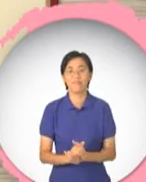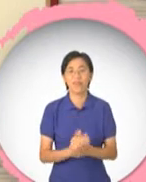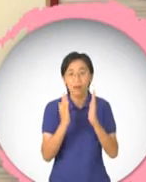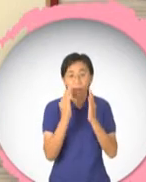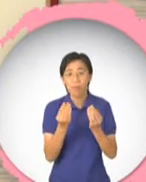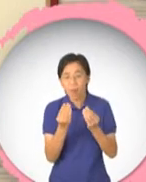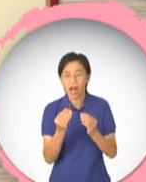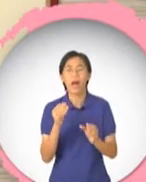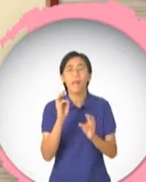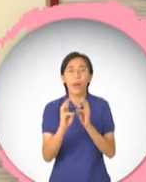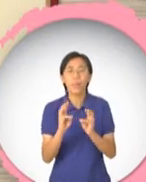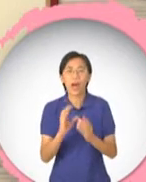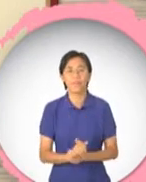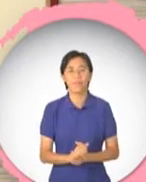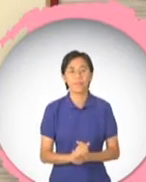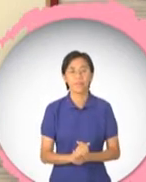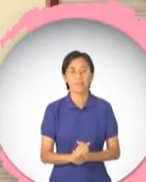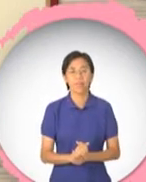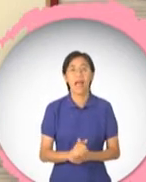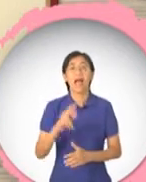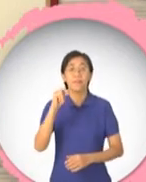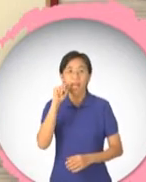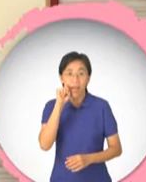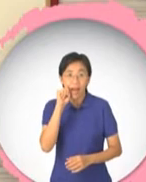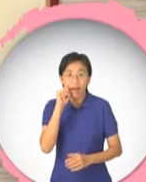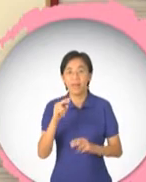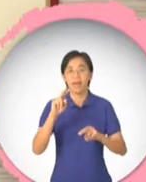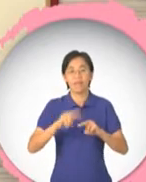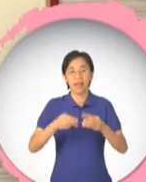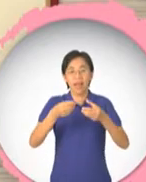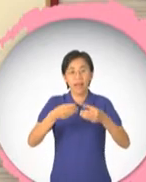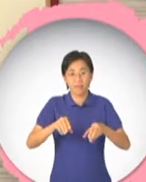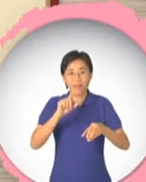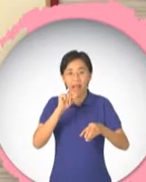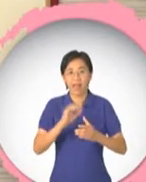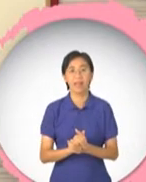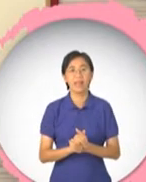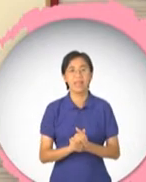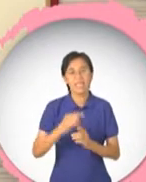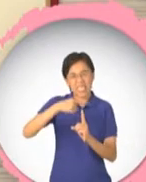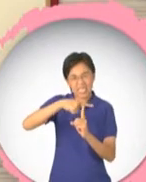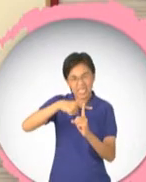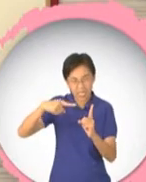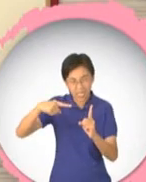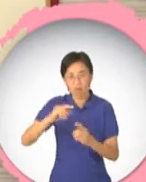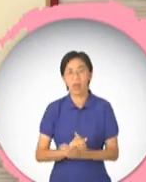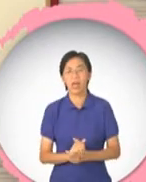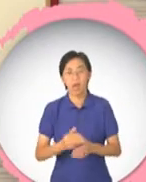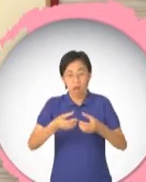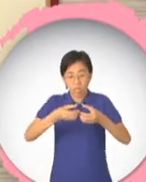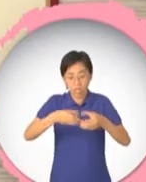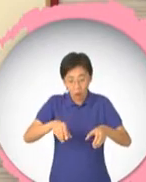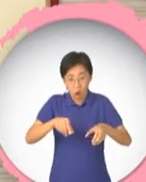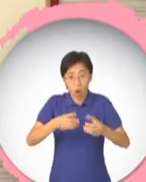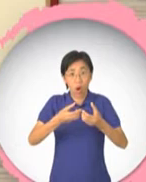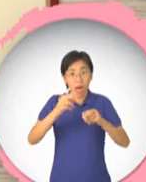น้ำนะคะใช้น้ำปลา ปลาค ่ะ ครับผม นะคะมีไข่ไก่นะคะในสูตรนี้ใช้ครึ่งฟองก็คือตอกไข่ทั้งฟองนะคะ